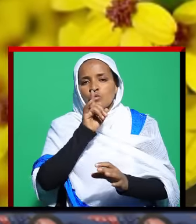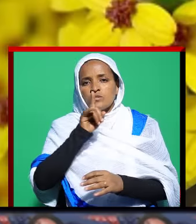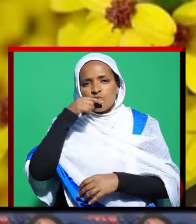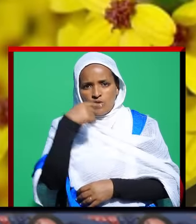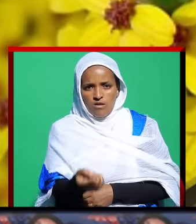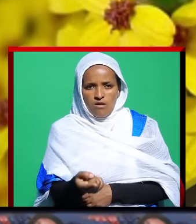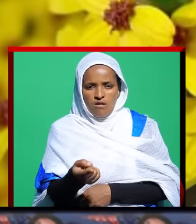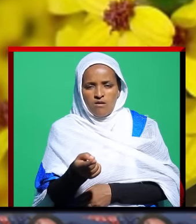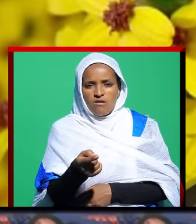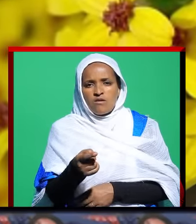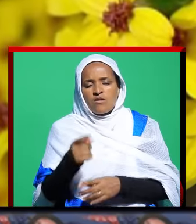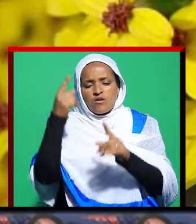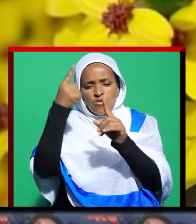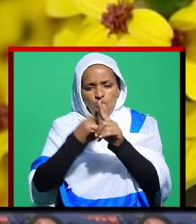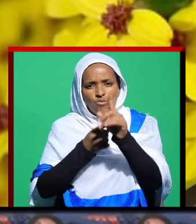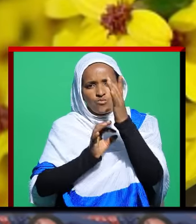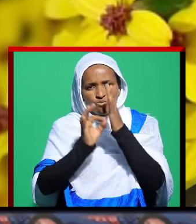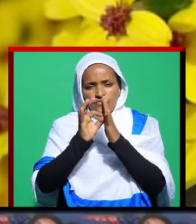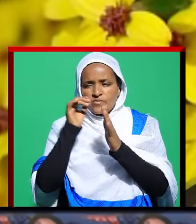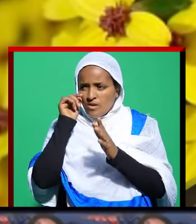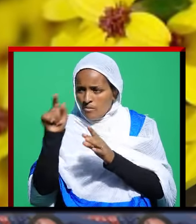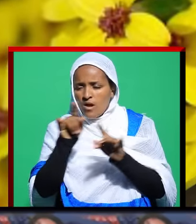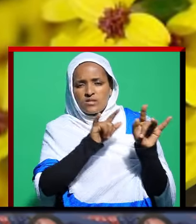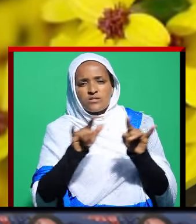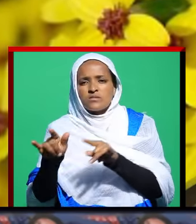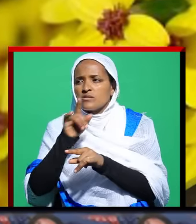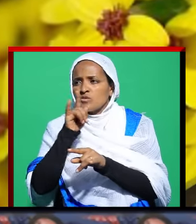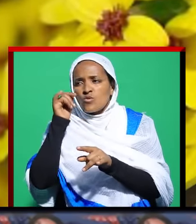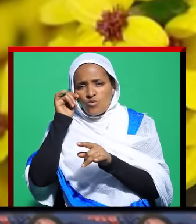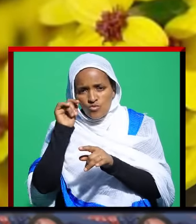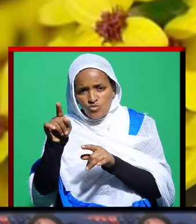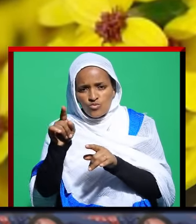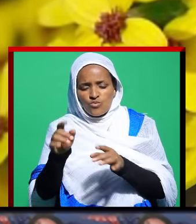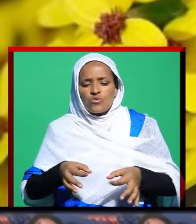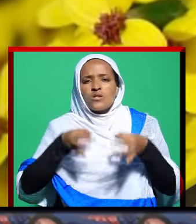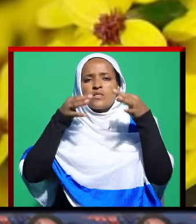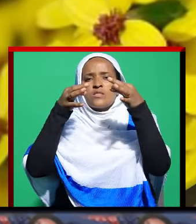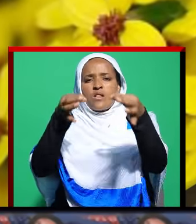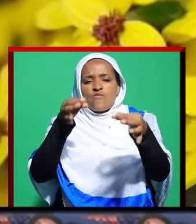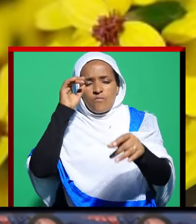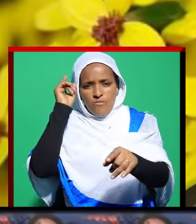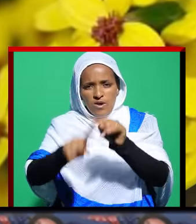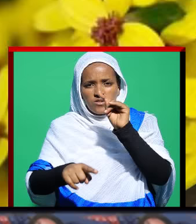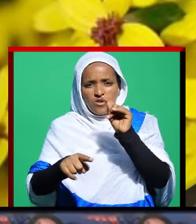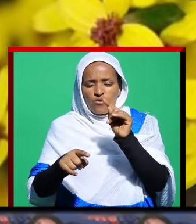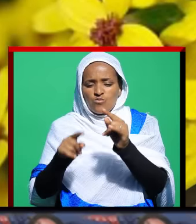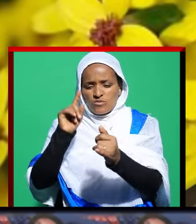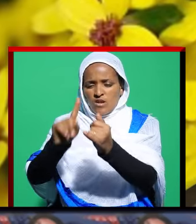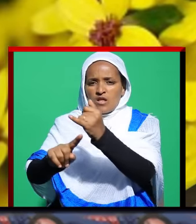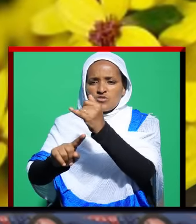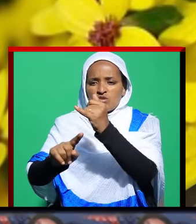ይላል። ልብ አድርጉ። የወሩም ቁጥር ባንተ ዘንድ ነው፣ እርሱም ሊተላለፈው የማይቻለውን